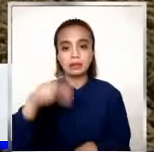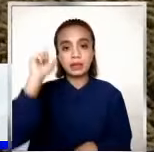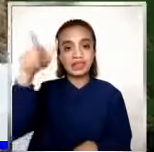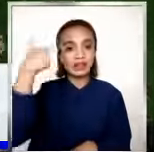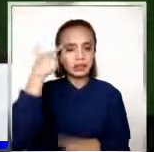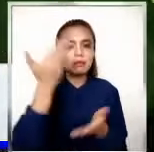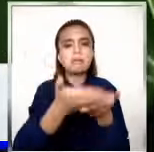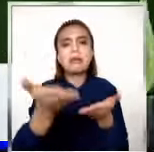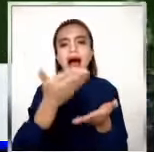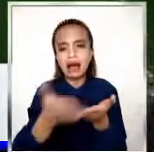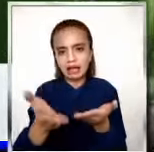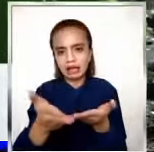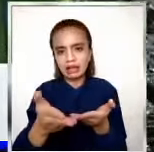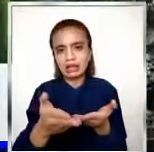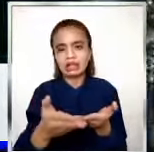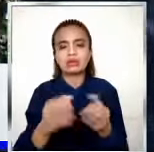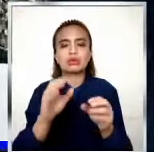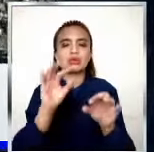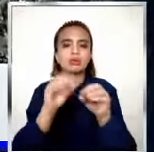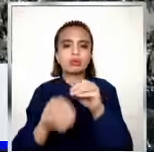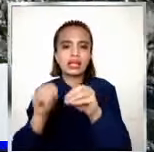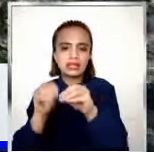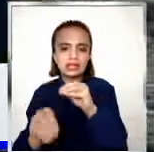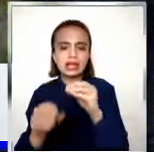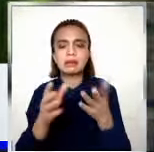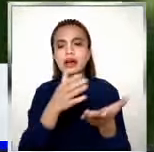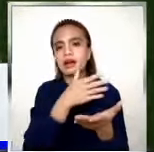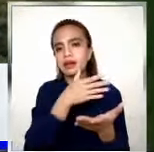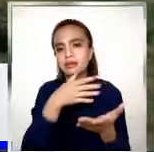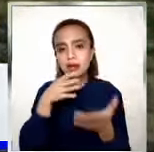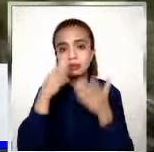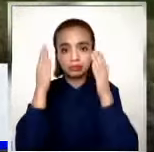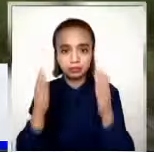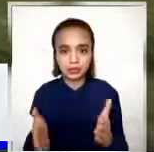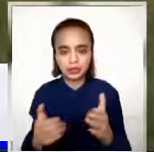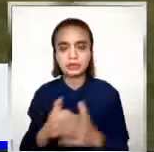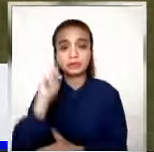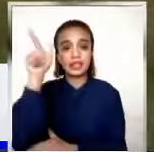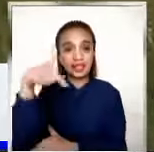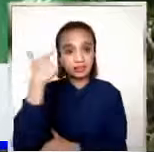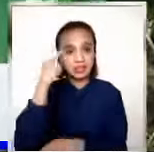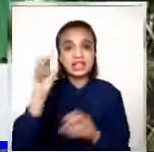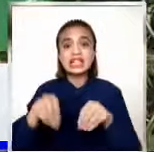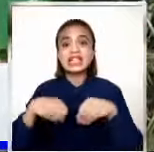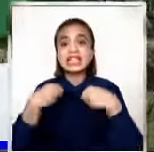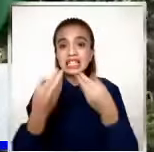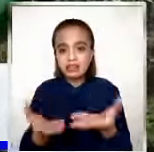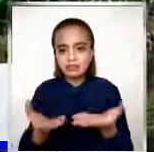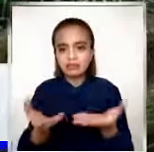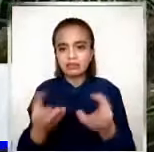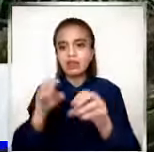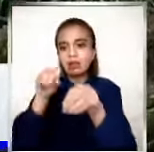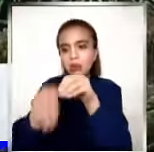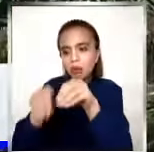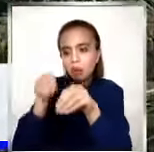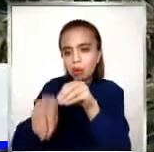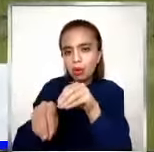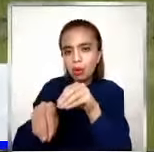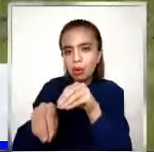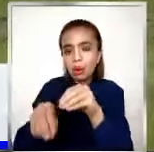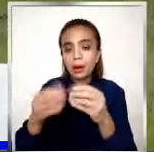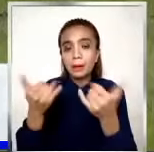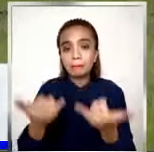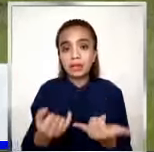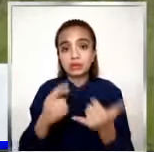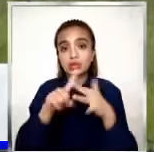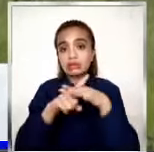magsasaka. Ayon sa DA, pinagtutulungan ng pamahalaan na mabili ang palay ng mga magsasaka. Nagsisimula na rin daw dumami ang supply ng